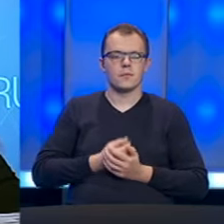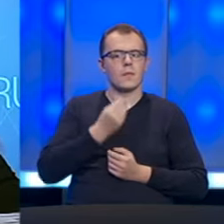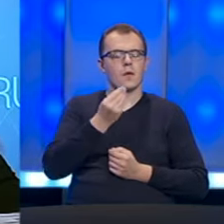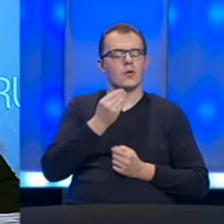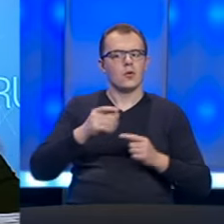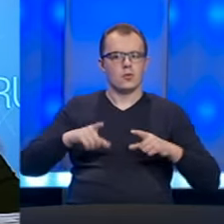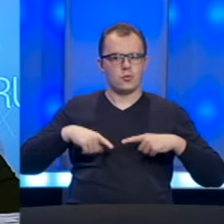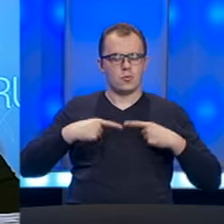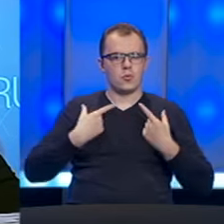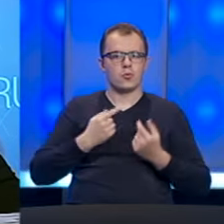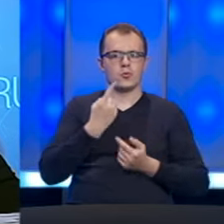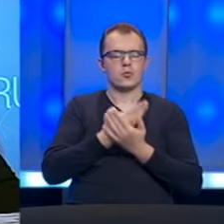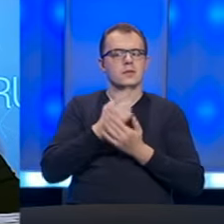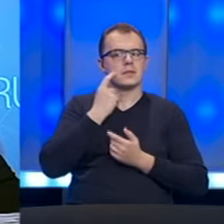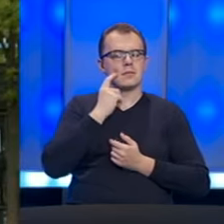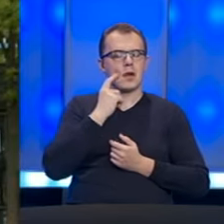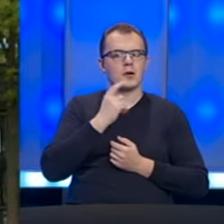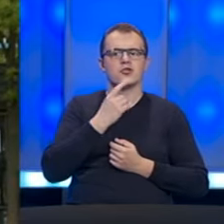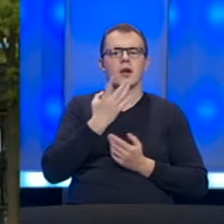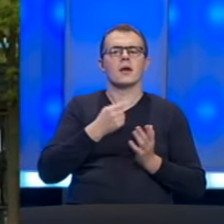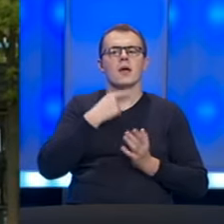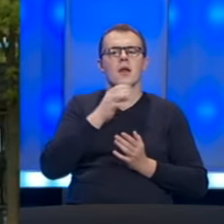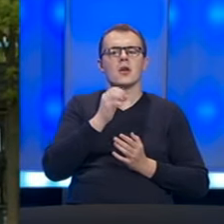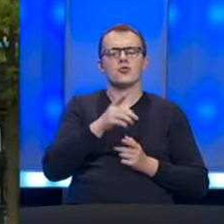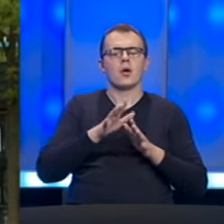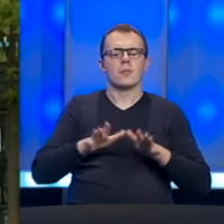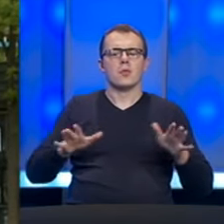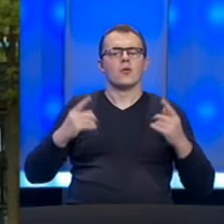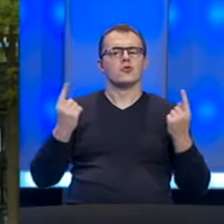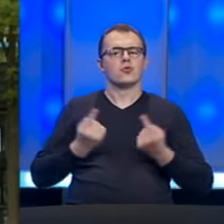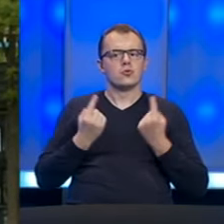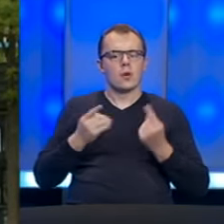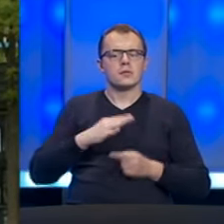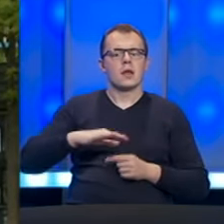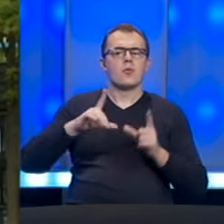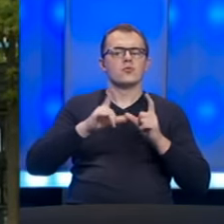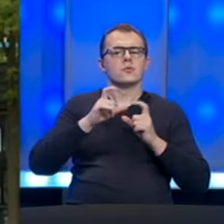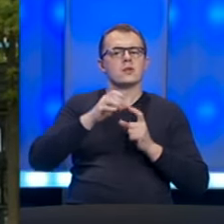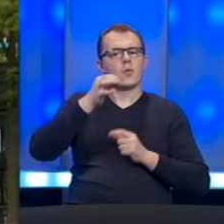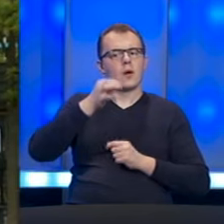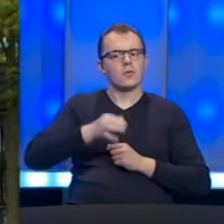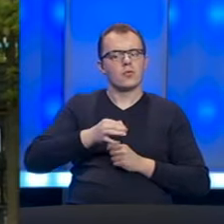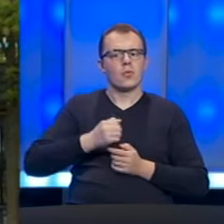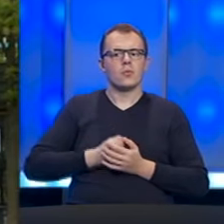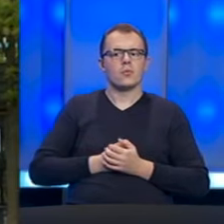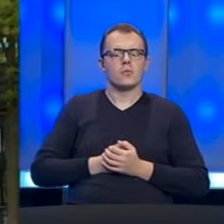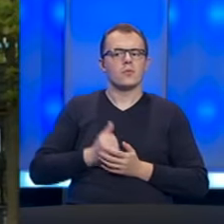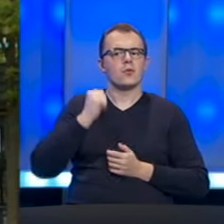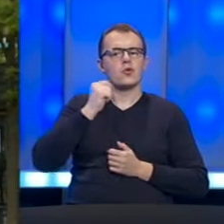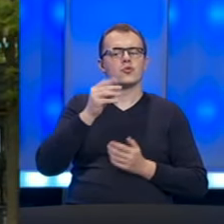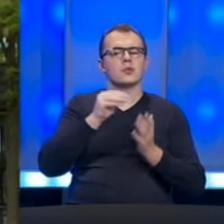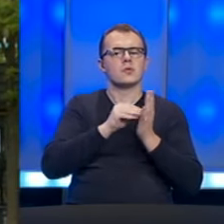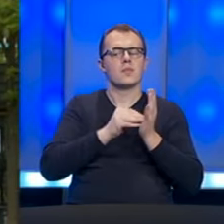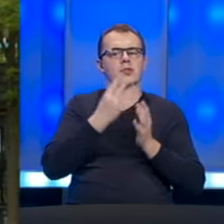Dobro jutro iz Bihaća. Kada je riječ o epidemiološkoj situaciji na Unsko-sanskom kantonu, jučer su